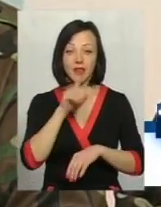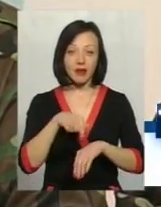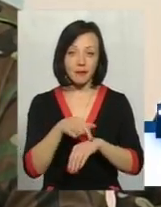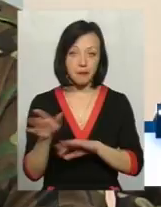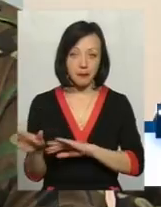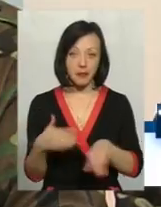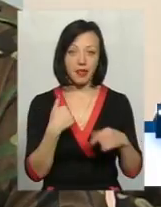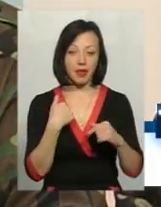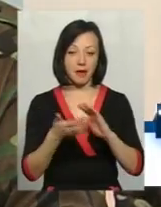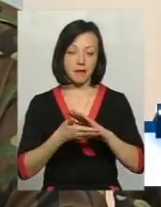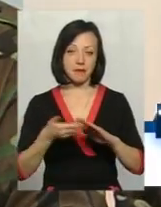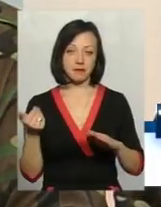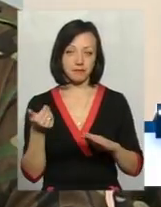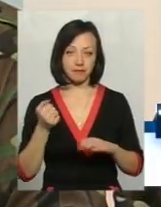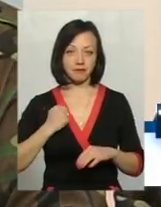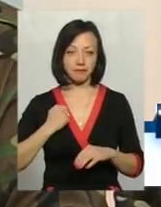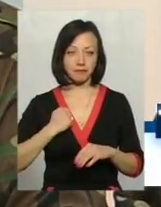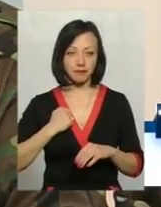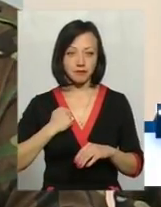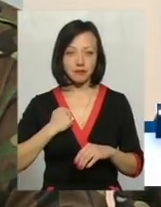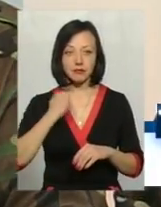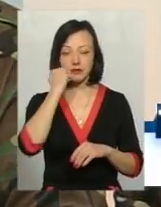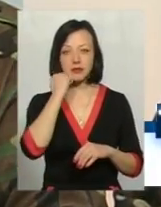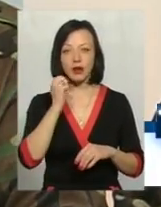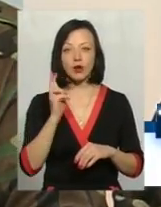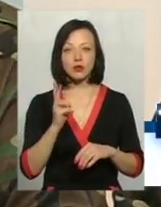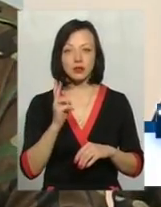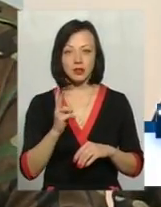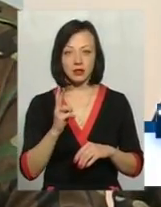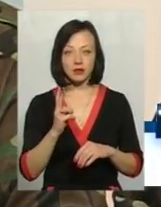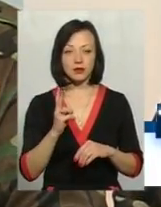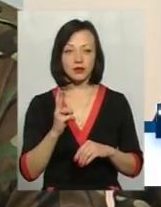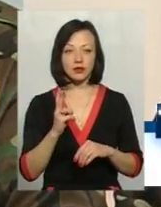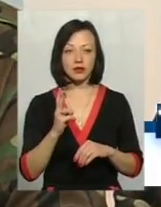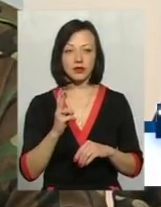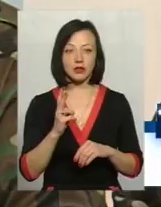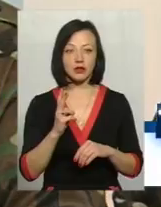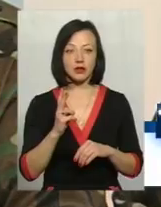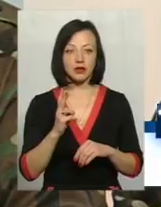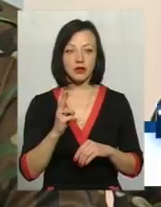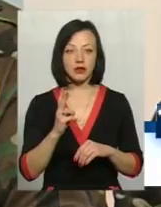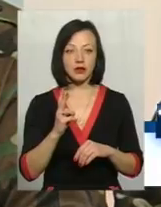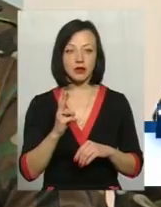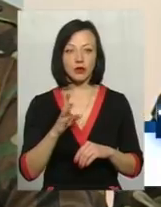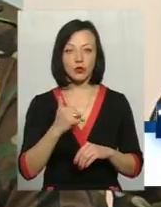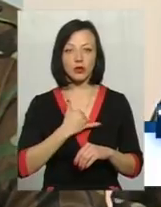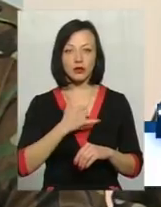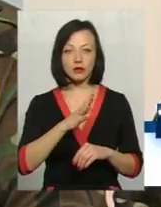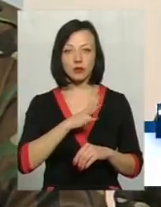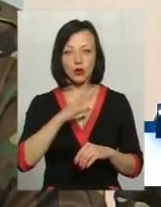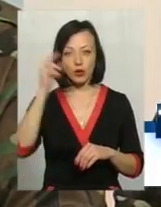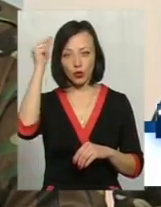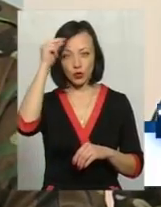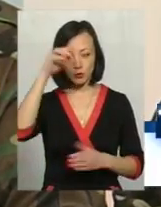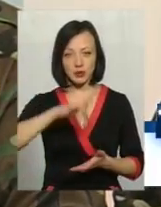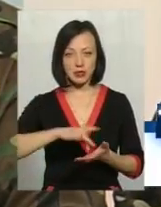проходить. Я призвався після училища Староксантинівського в Черчику. У нас учебка була.